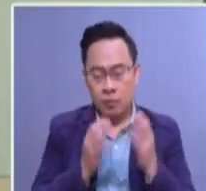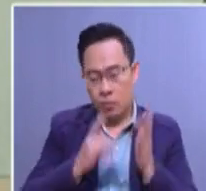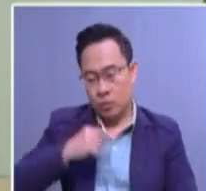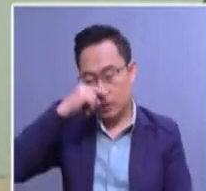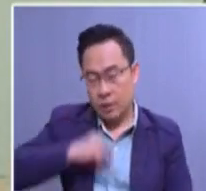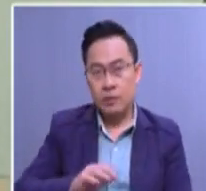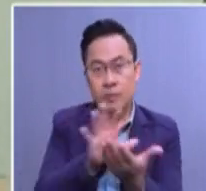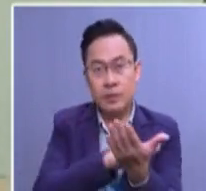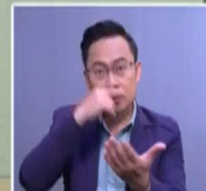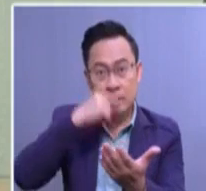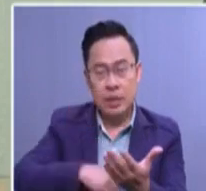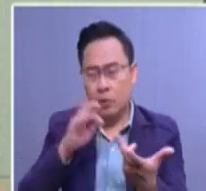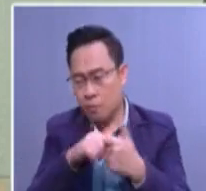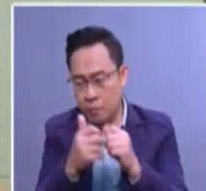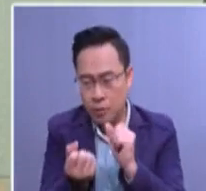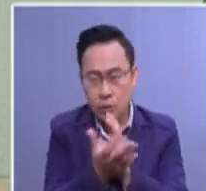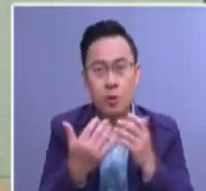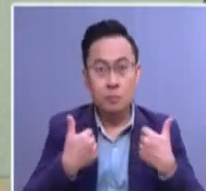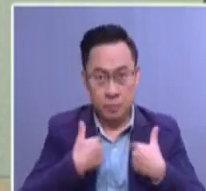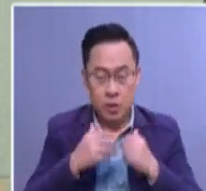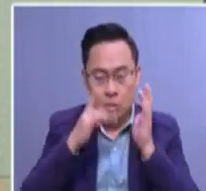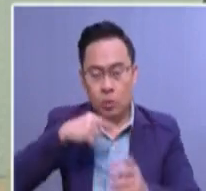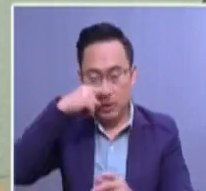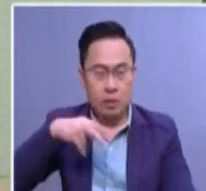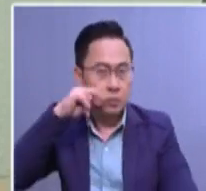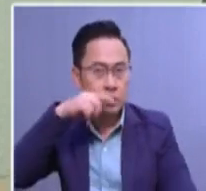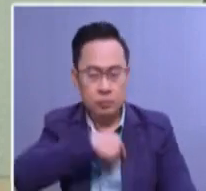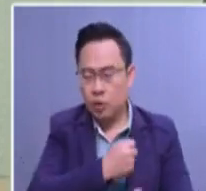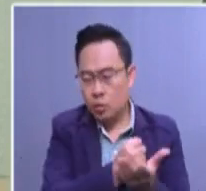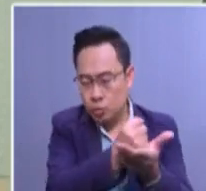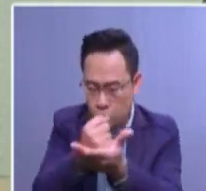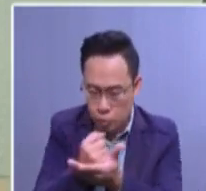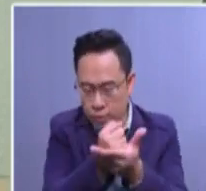เวลามีวิกฤตการณ์อะไรต่างๆคนไทยไม่เคยทอดทิ้งกันไม่ว่าจะอยู่ภาคส่วนไหน